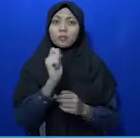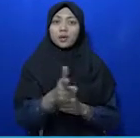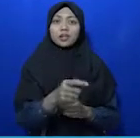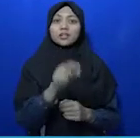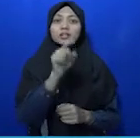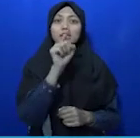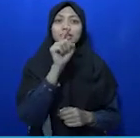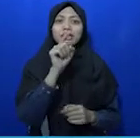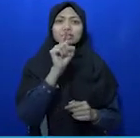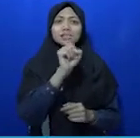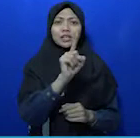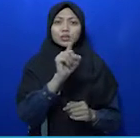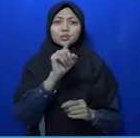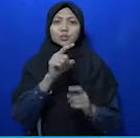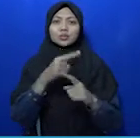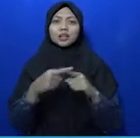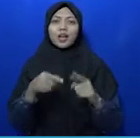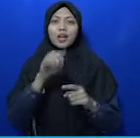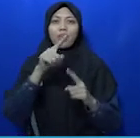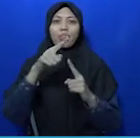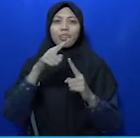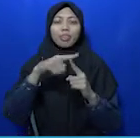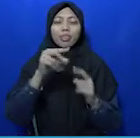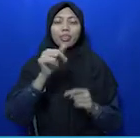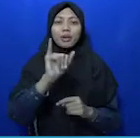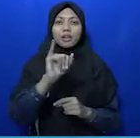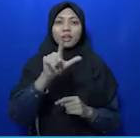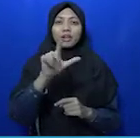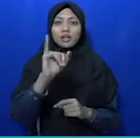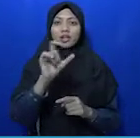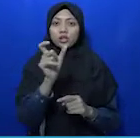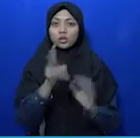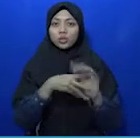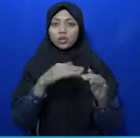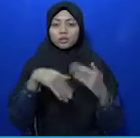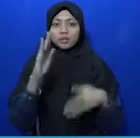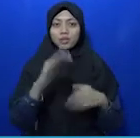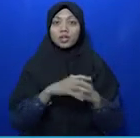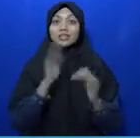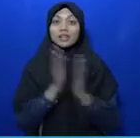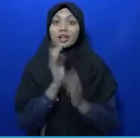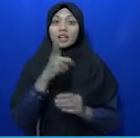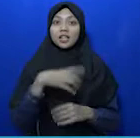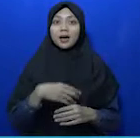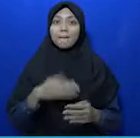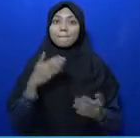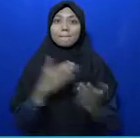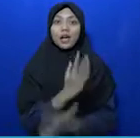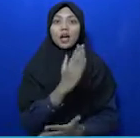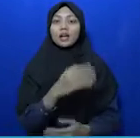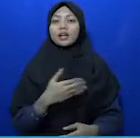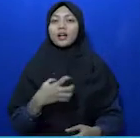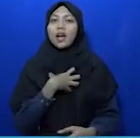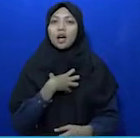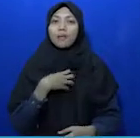dan juga bahkan terjadi pelanggaran hak asasi manusia ya, di sekitar tadi ya, terhadap rakyat Papua.